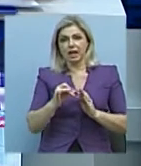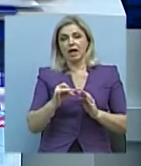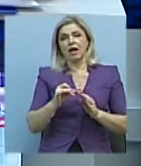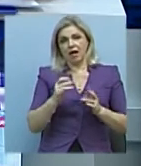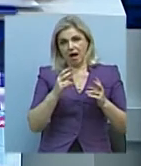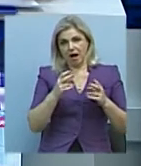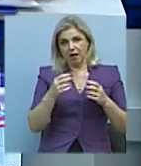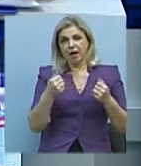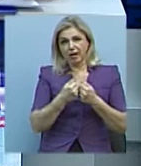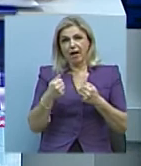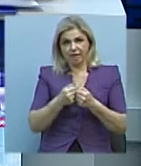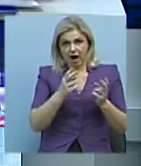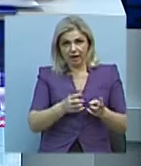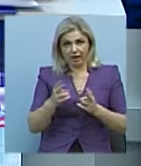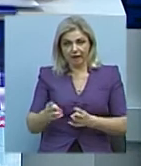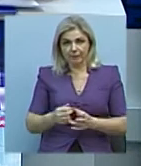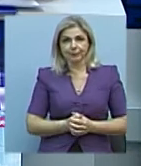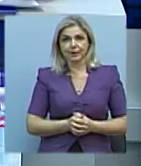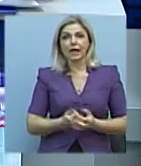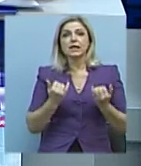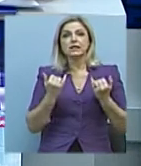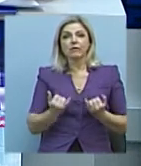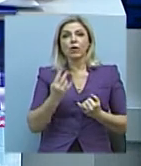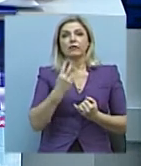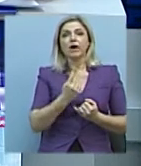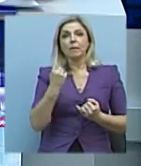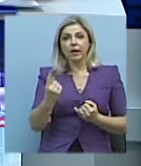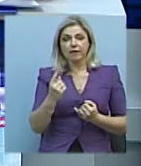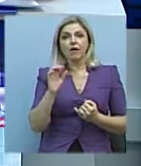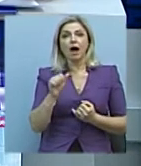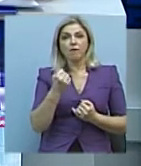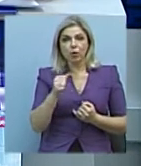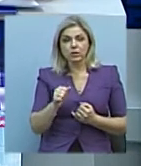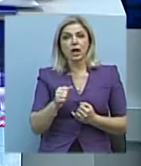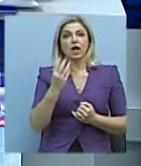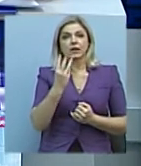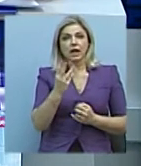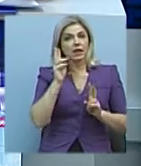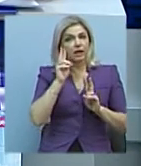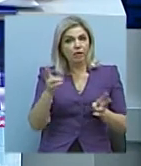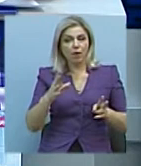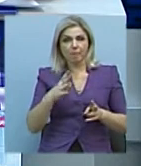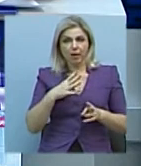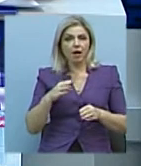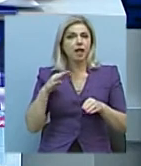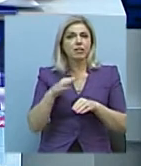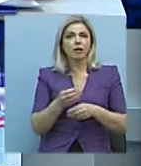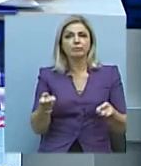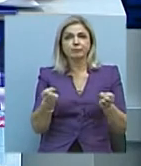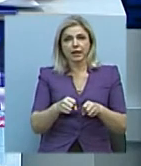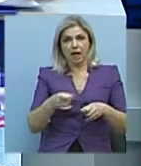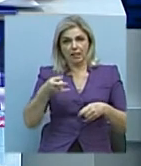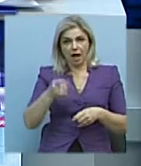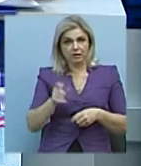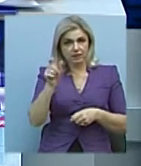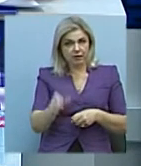ДТП. І до інших подій. Сьогодні, 21 серпня, троє невідомих скоїли розбійний напад на таксиста